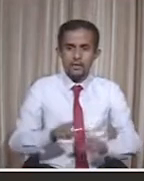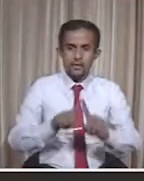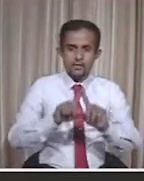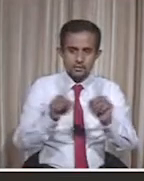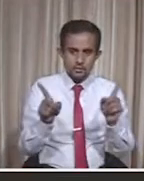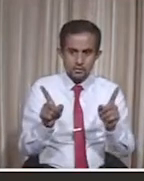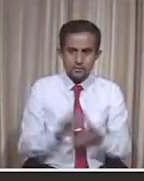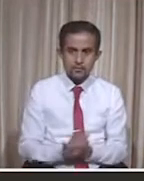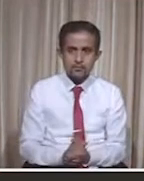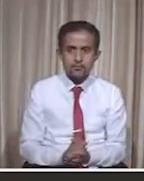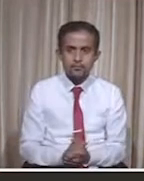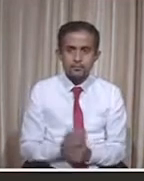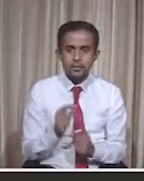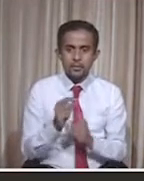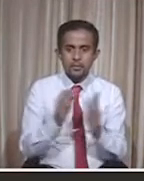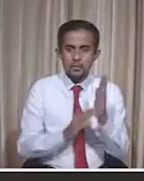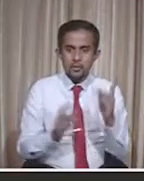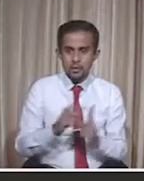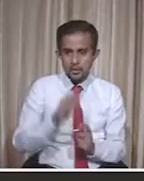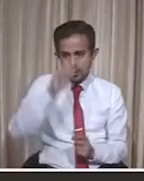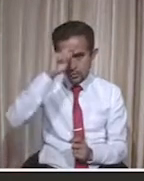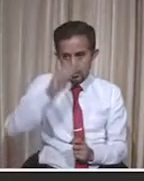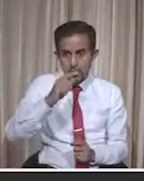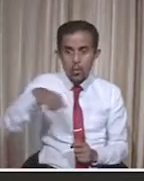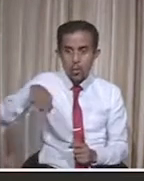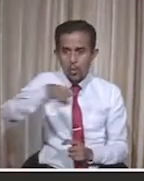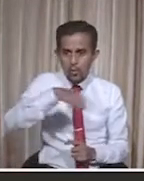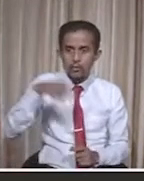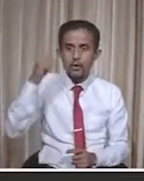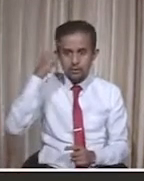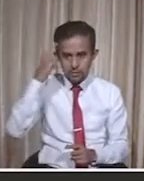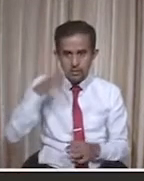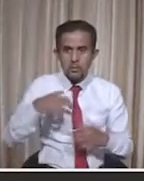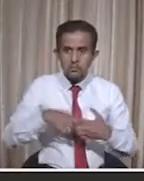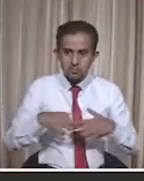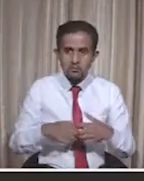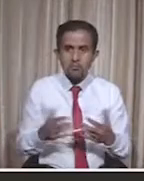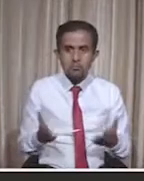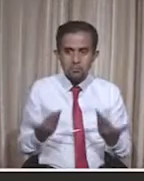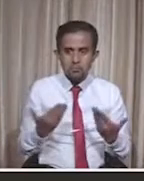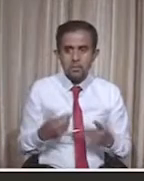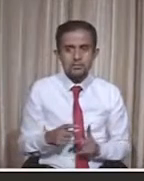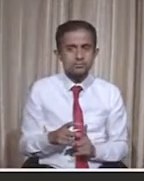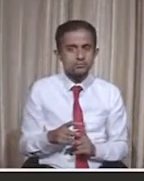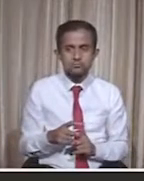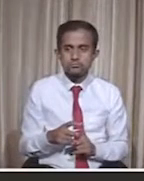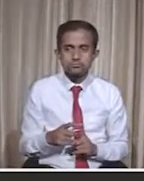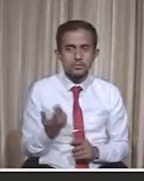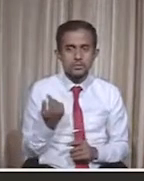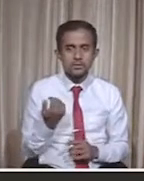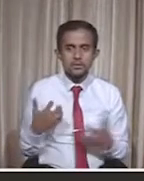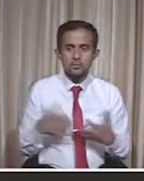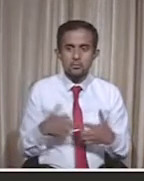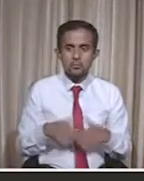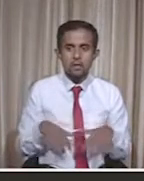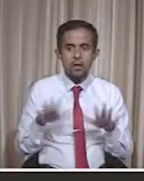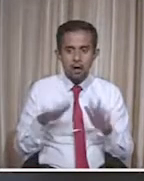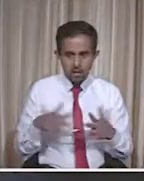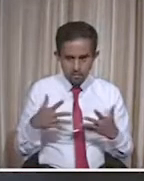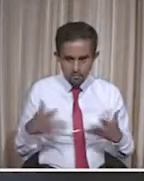ගරු මූලාසනාරූඪ මන්ත්‍රීතුමනි අපි කවුරුත් දන්නවා මේ අර්බුදය ඇති වෙලා තියෙන්නේ බරපතල ආර්ථික අර්බුදයේ ප්‍රතිඵලයක්